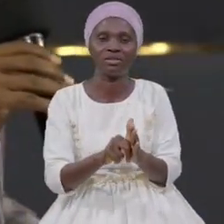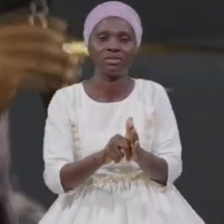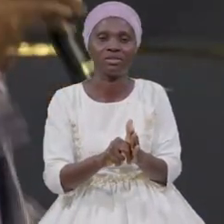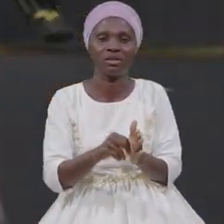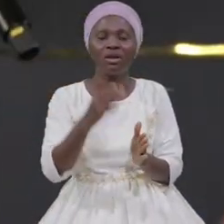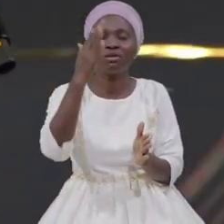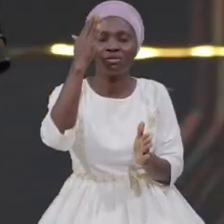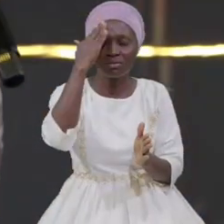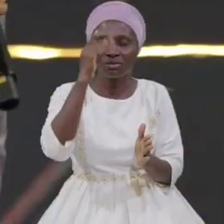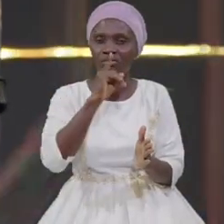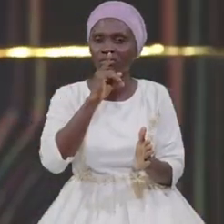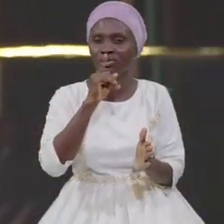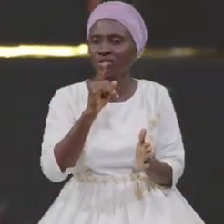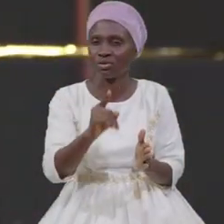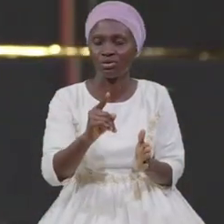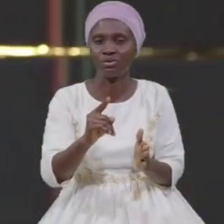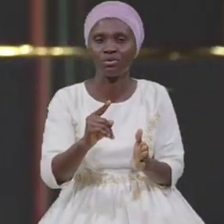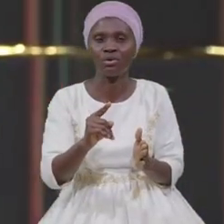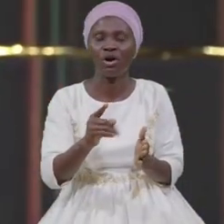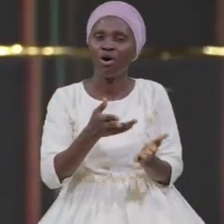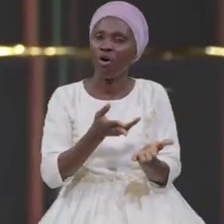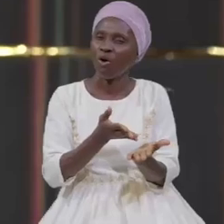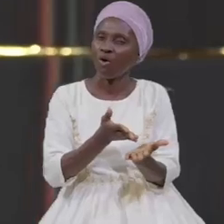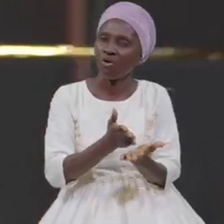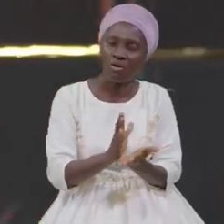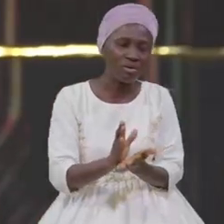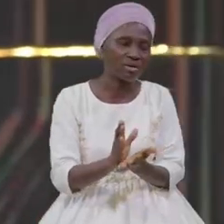une justice qu'on peut connaître, vérifiable.